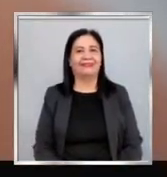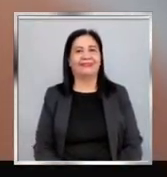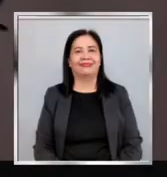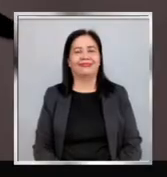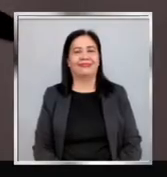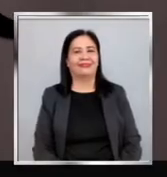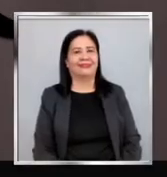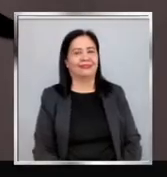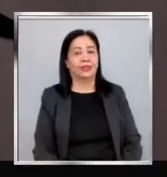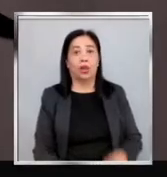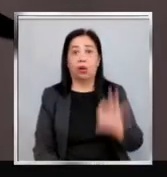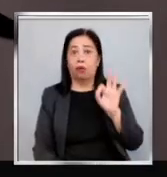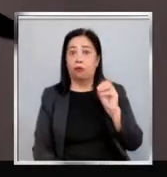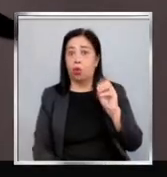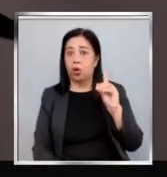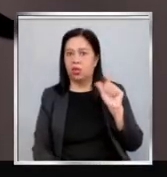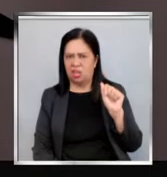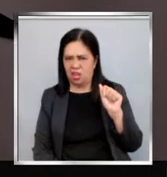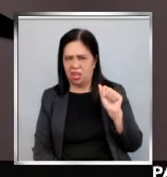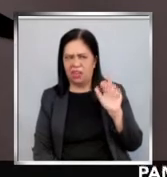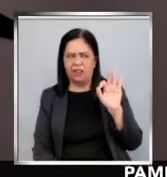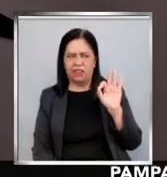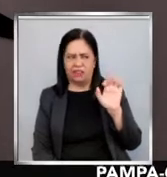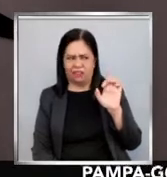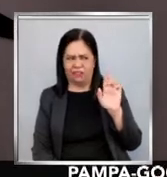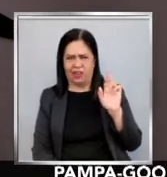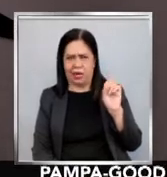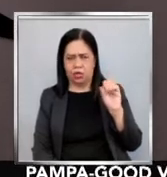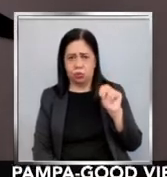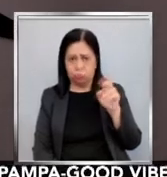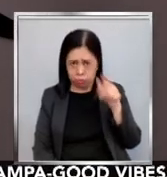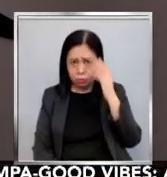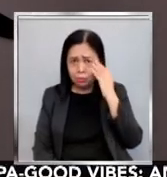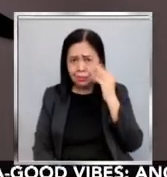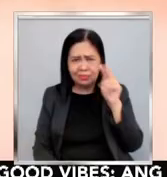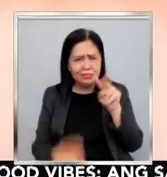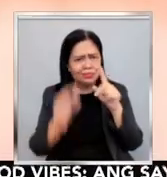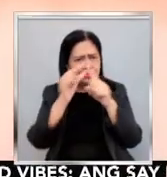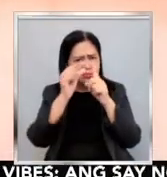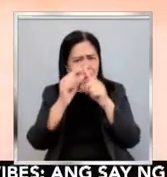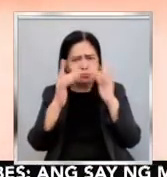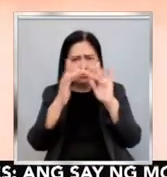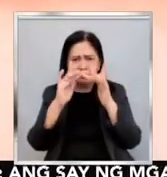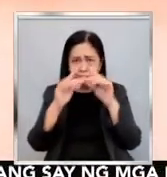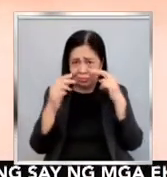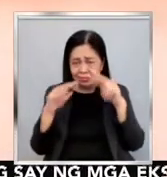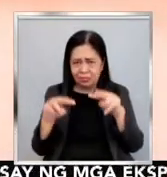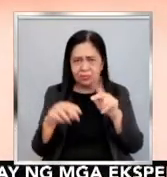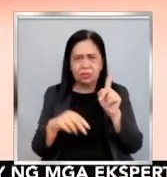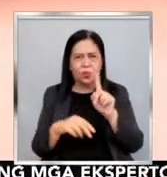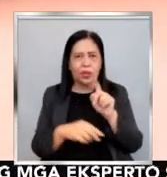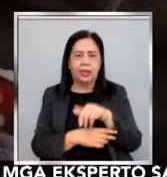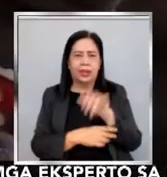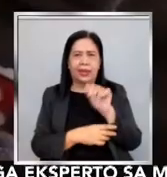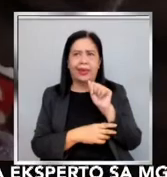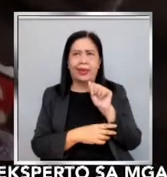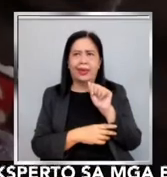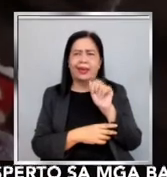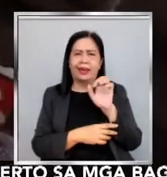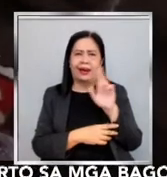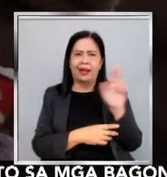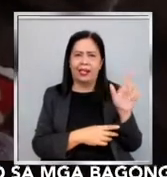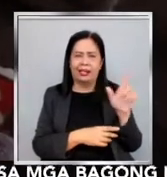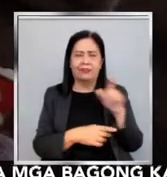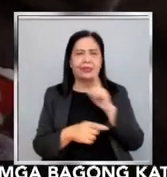For the at person. Na-encounter mo ba yan sa social media? Eh, IRL o in real life. Hindi